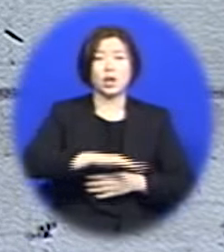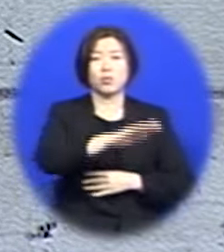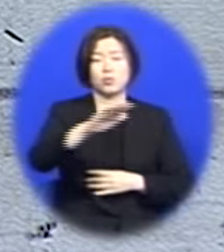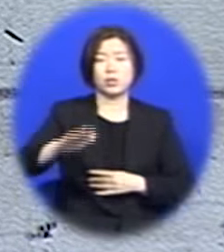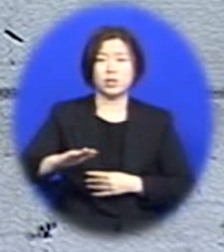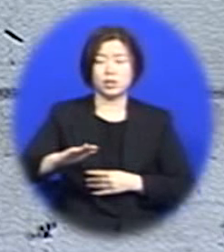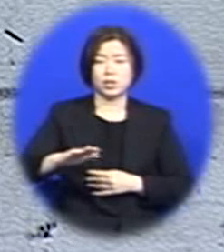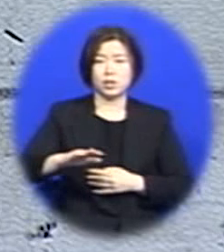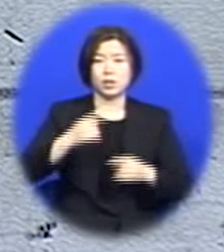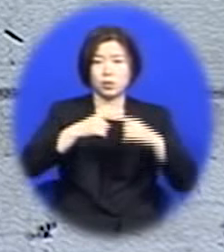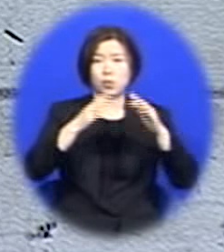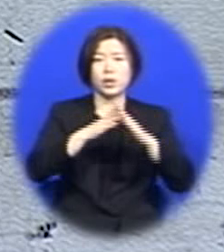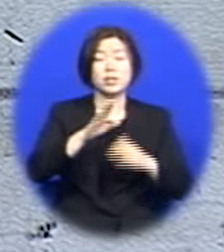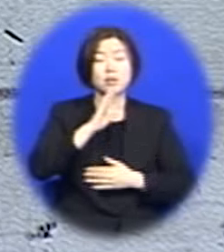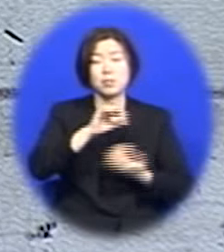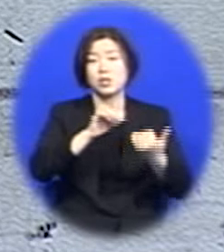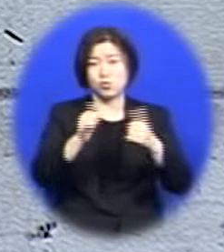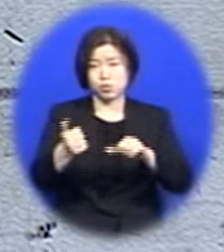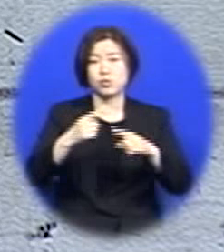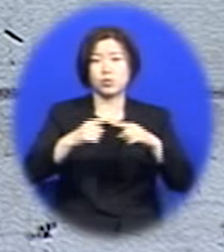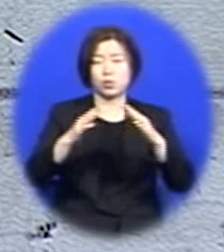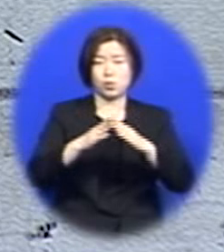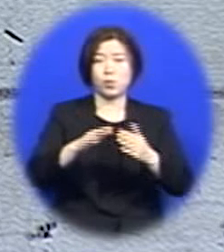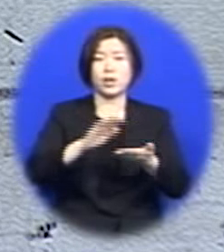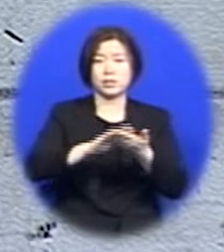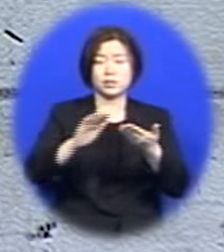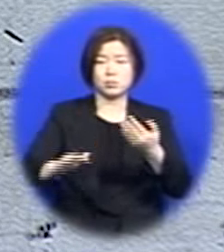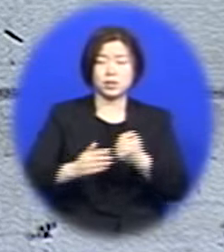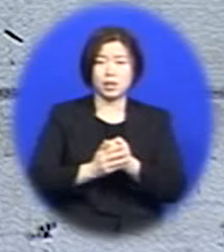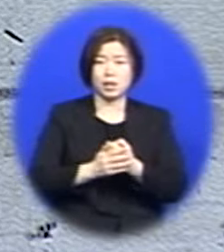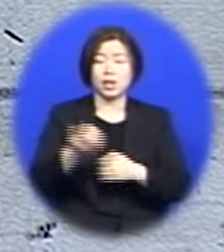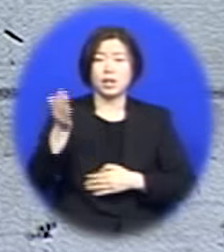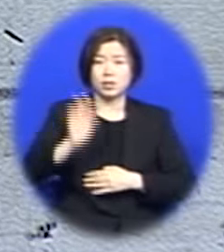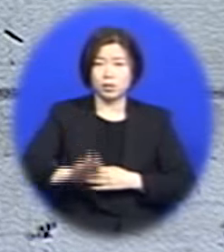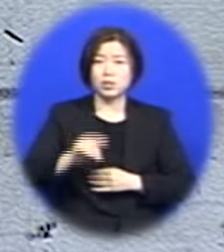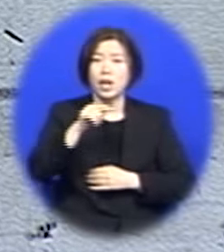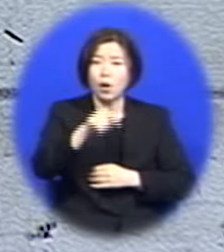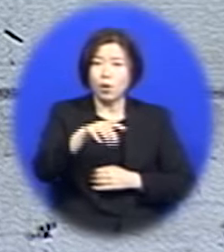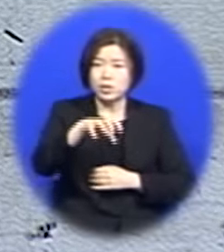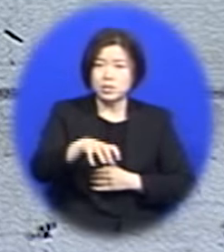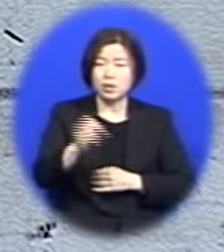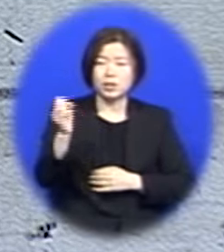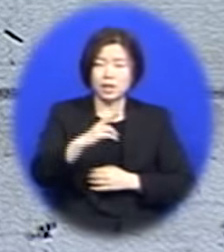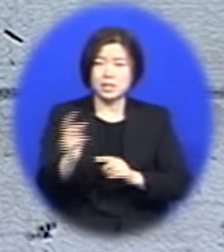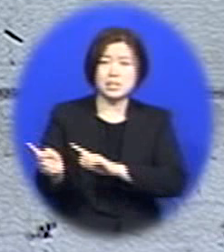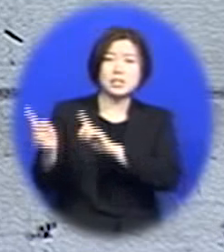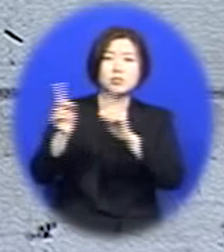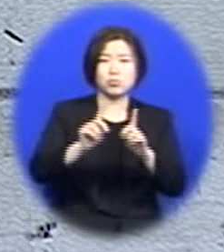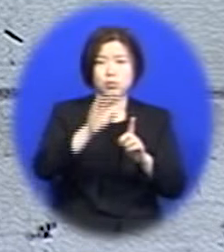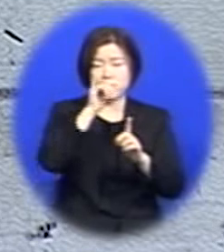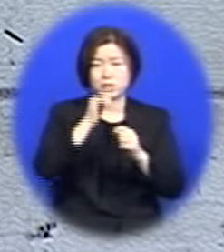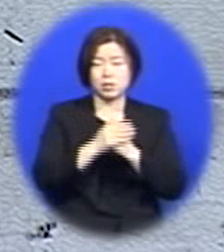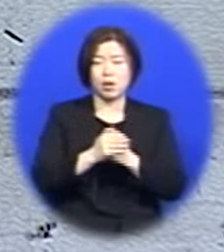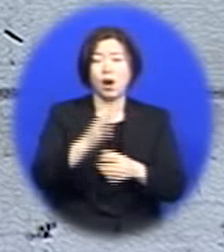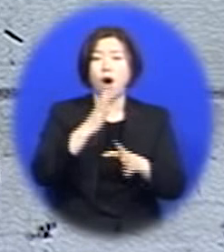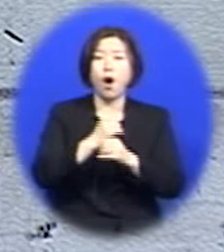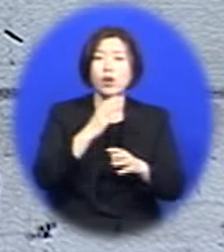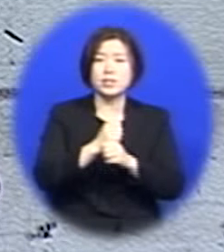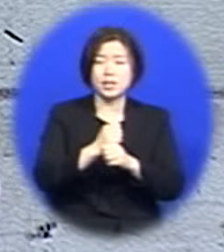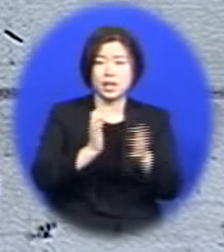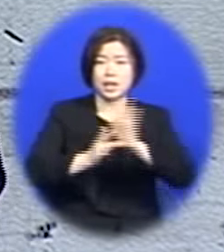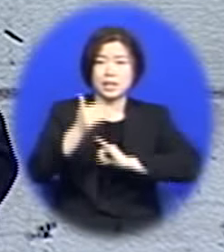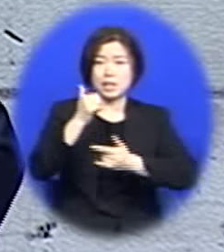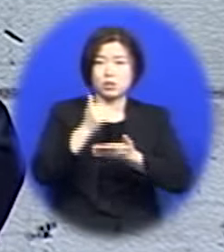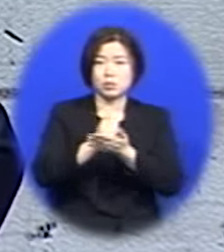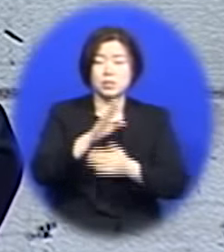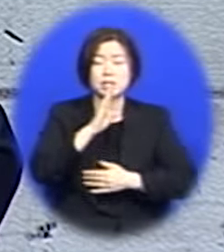정말 죽은 교회였어요. 그런데 거기서 다시 살아난 겁니다. 여러분, 언제 예수님을 진짜 믿게 되는